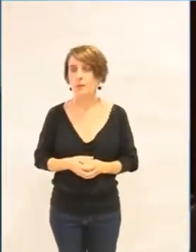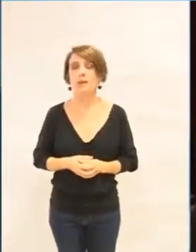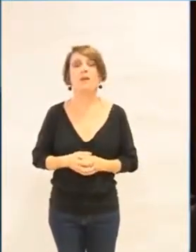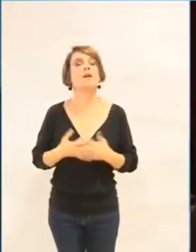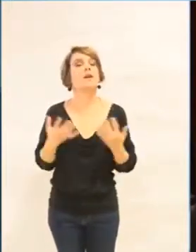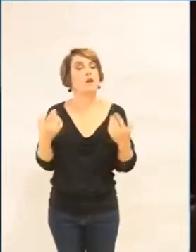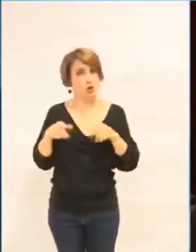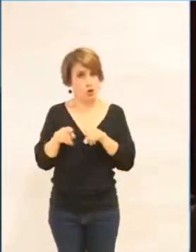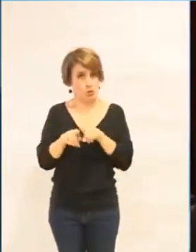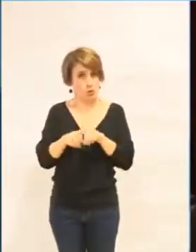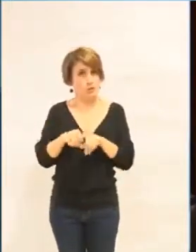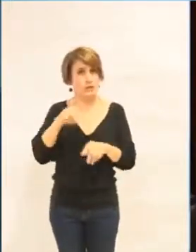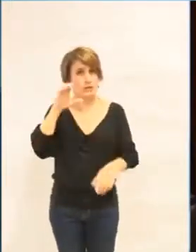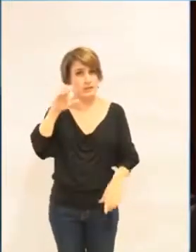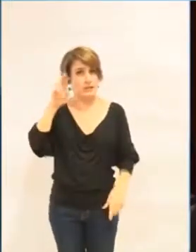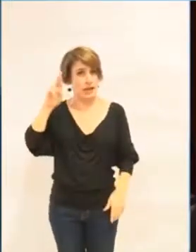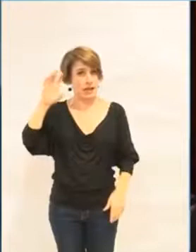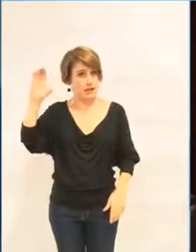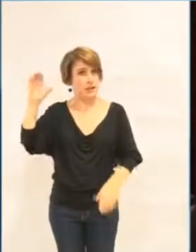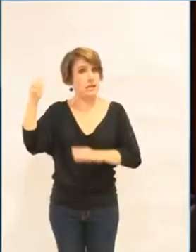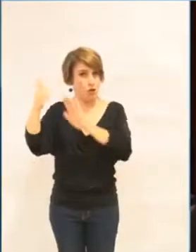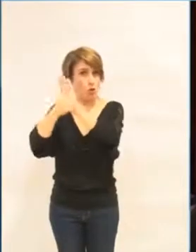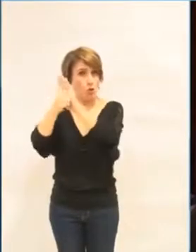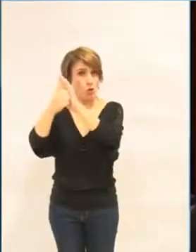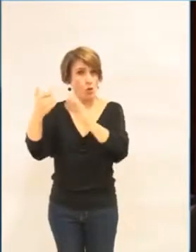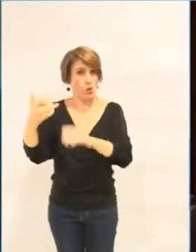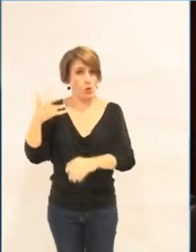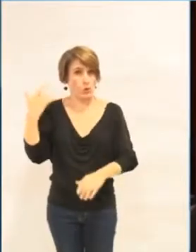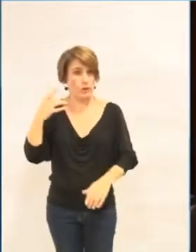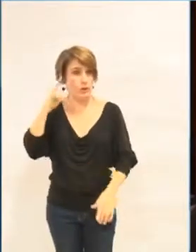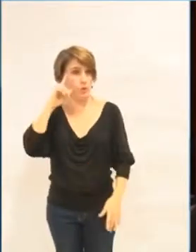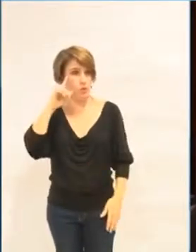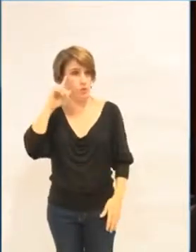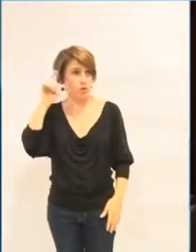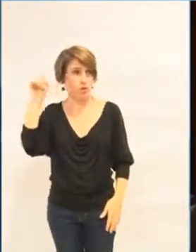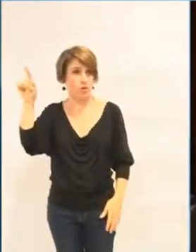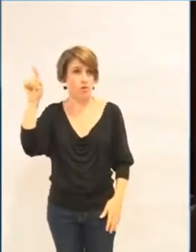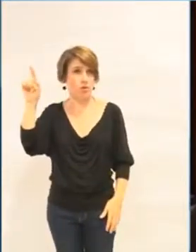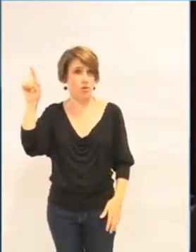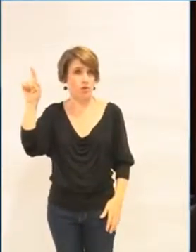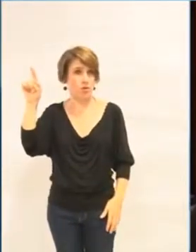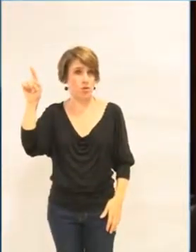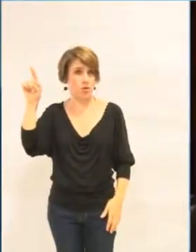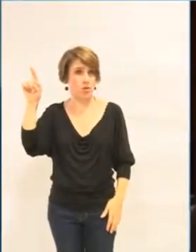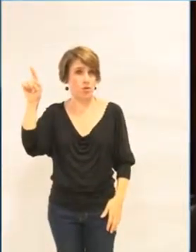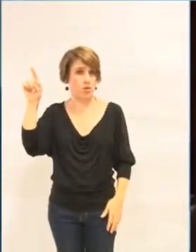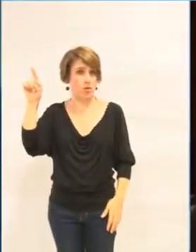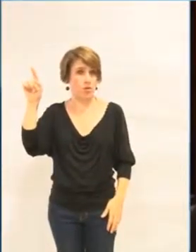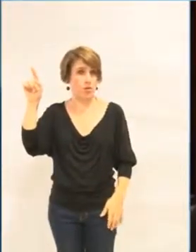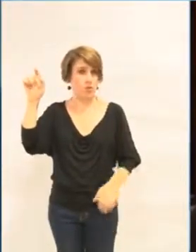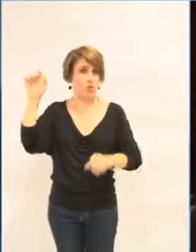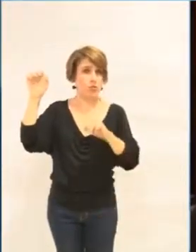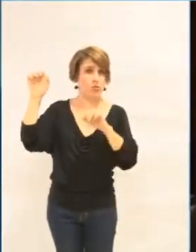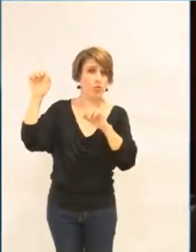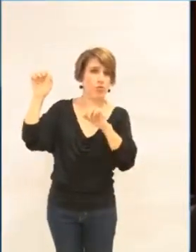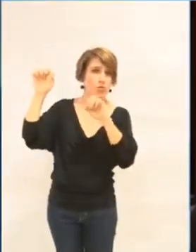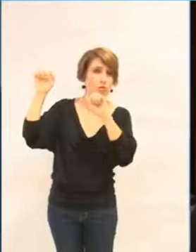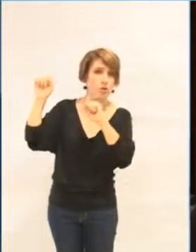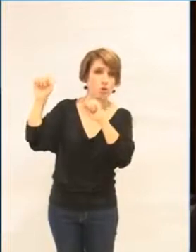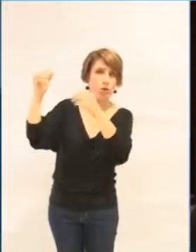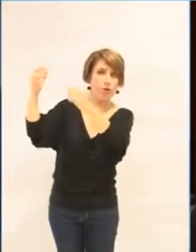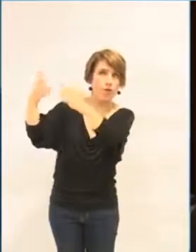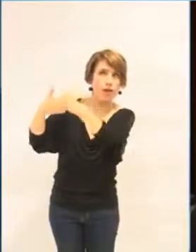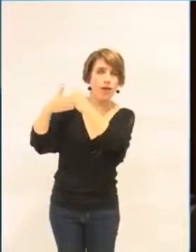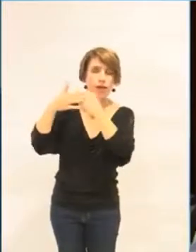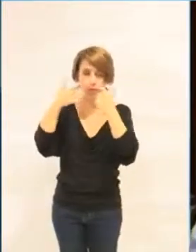de tirer au clair et avec précision ce qui relève des éléments de langage, pour ne pas dire de communication ou de propagande,